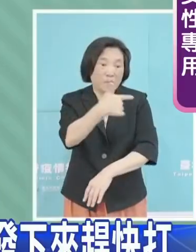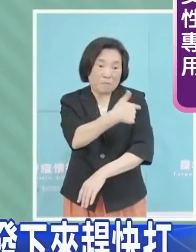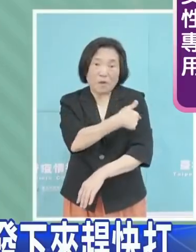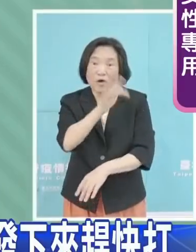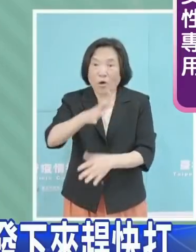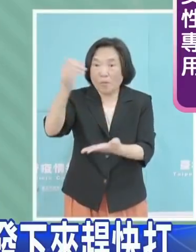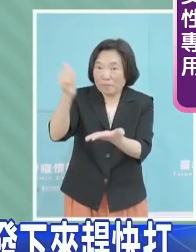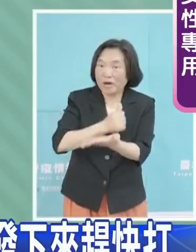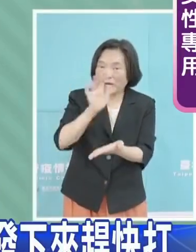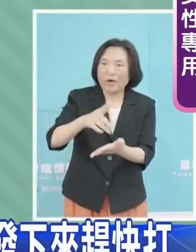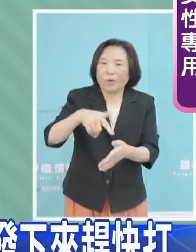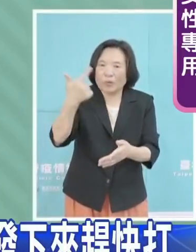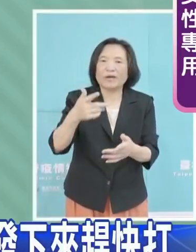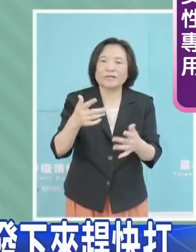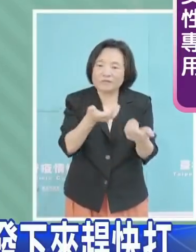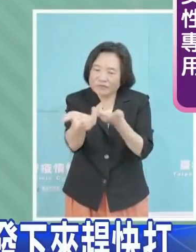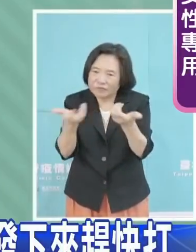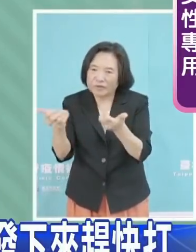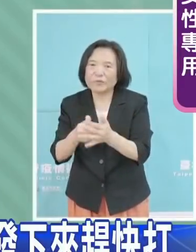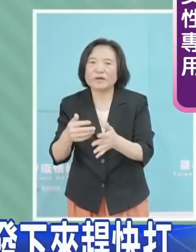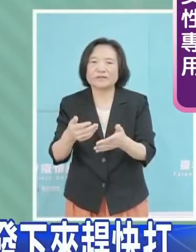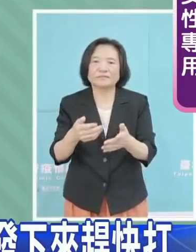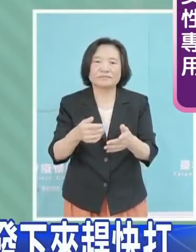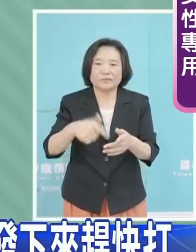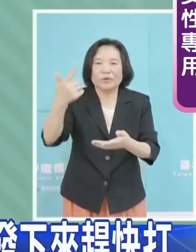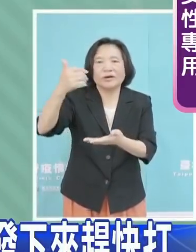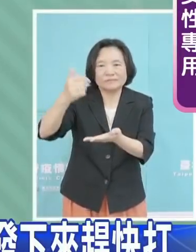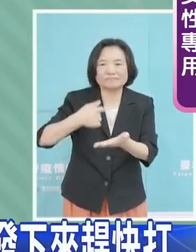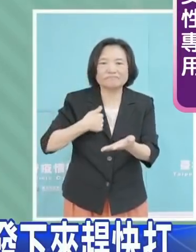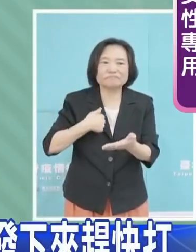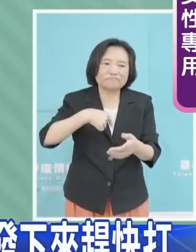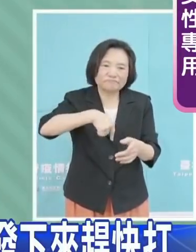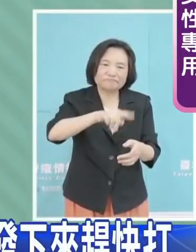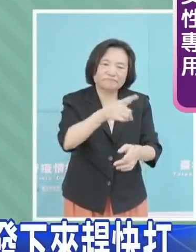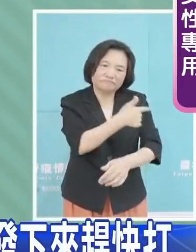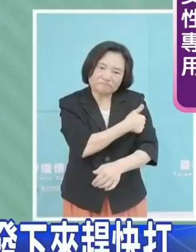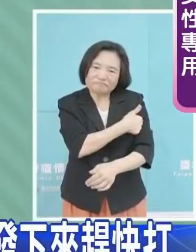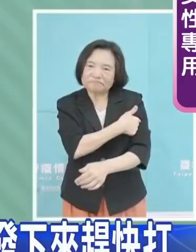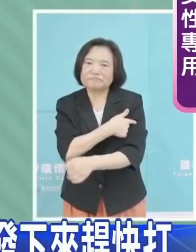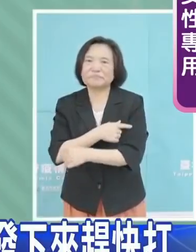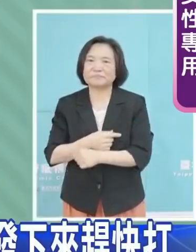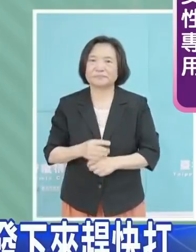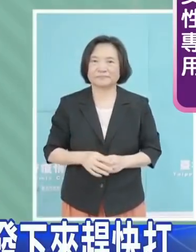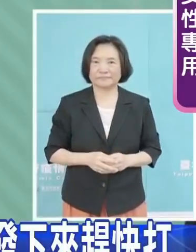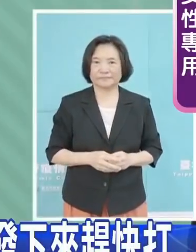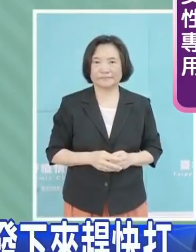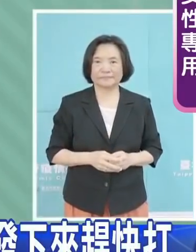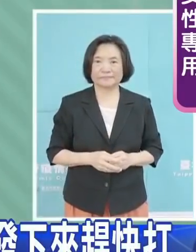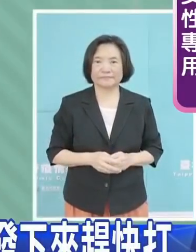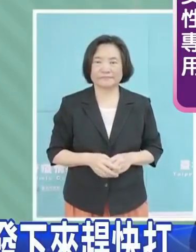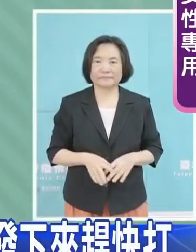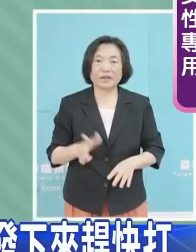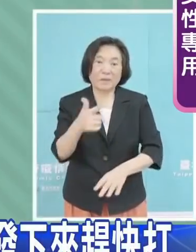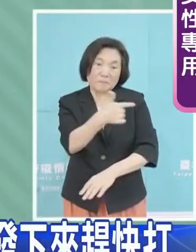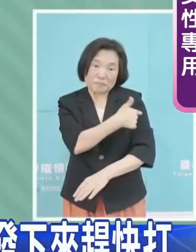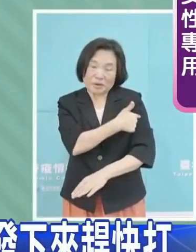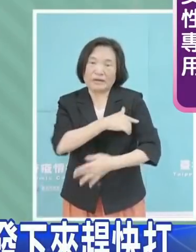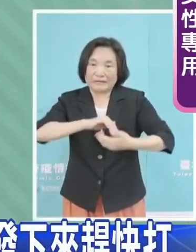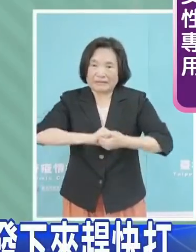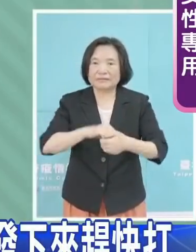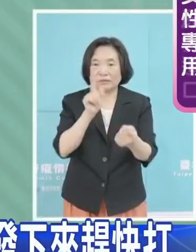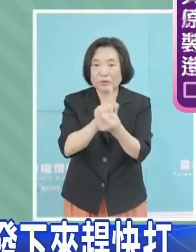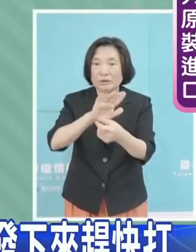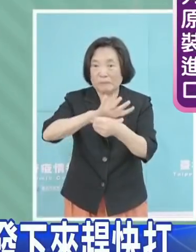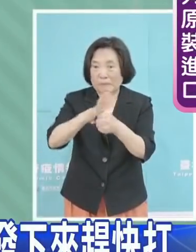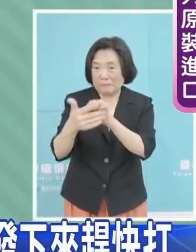哦，赶快弄一弄，赶快分下来，做最有效率的使用，把疫苗当作围堵这